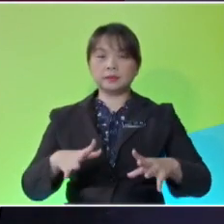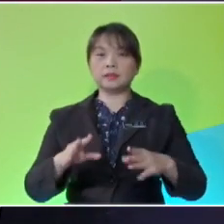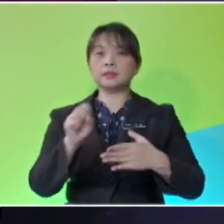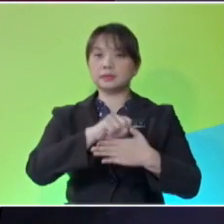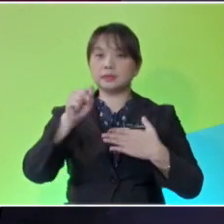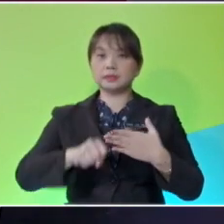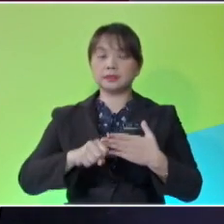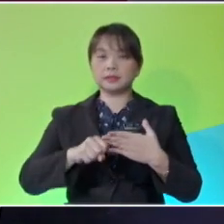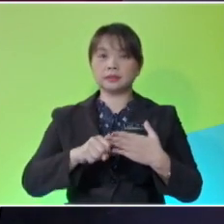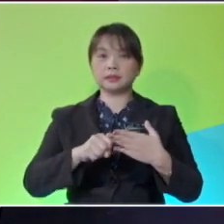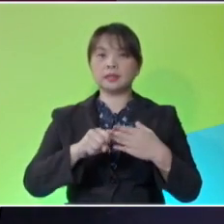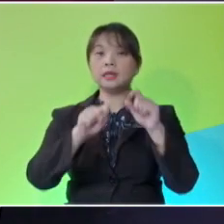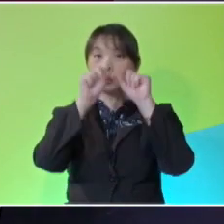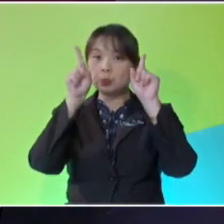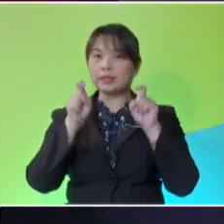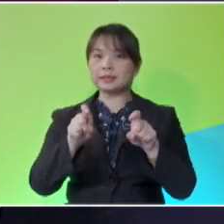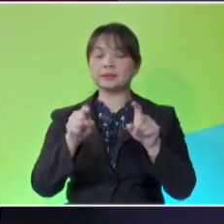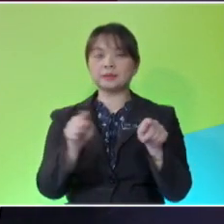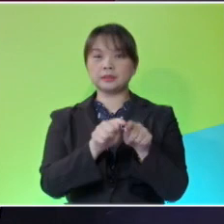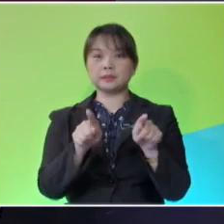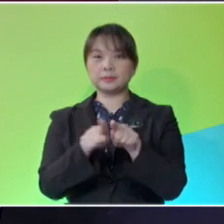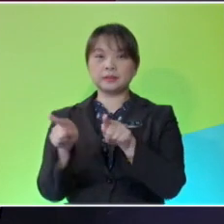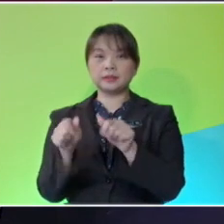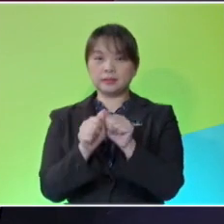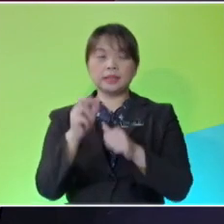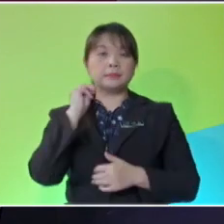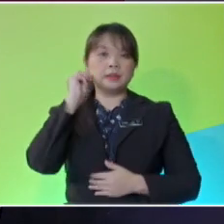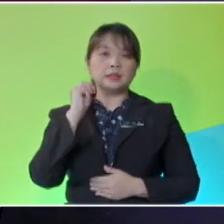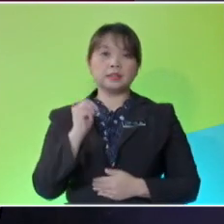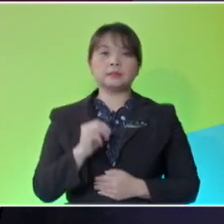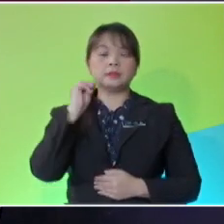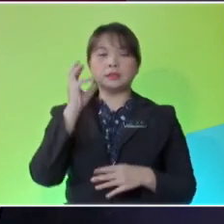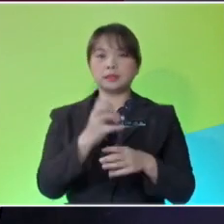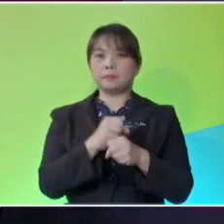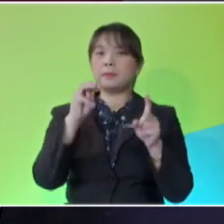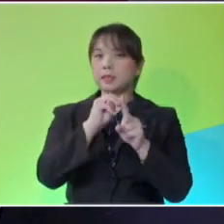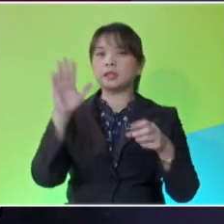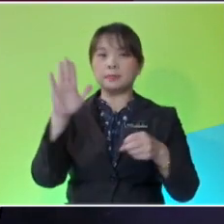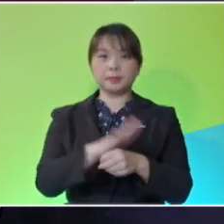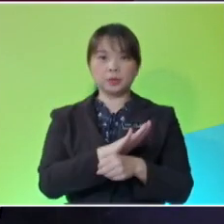kuis bersama mirror jadi Mira dapat maka Penuh Bintang Penuh